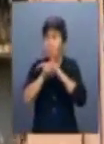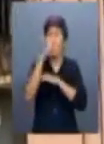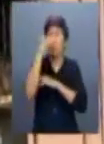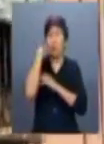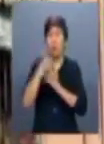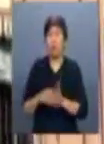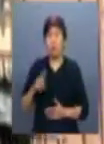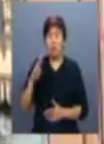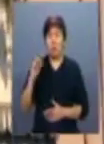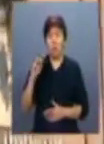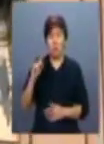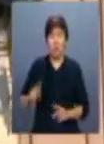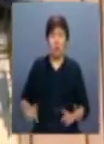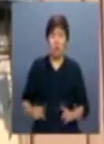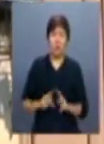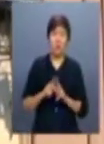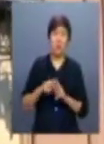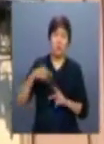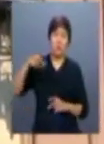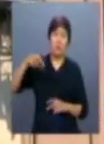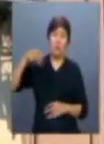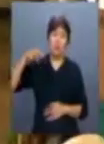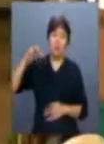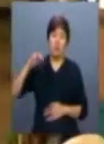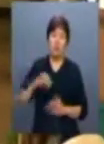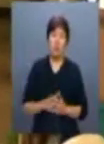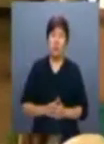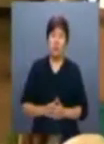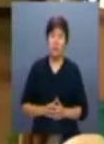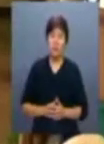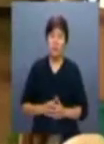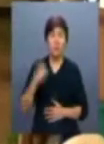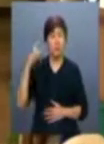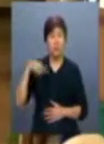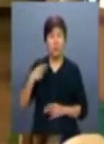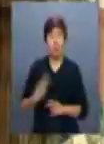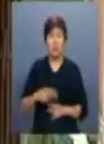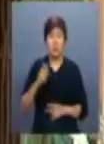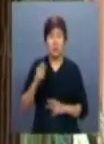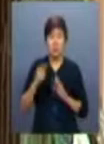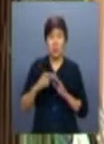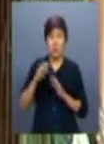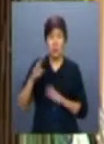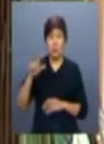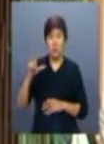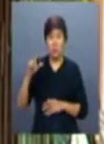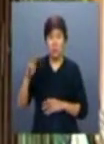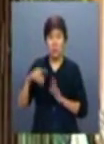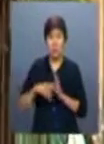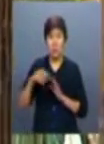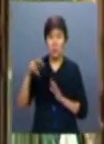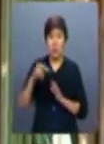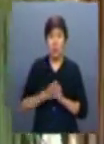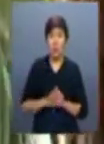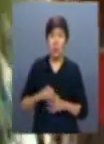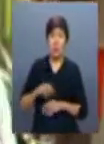รัฐมนตรีว่าการกระทรวงพัฒนาสังคมและความมั่นคงของมนุษย์พร้อมด้วยนางอุบลวรรณสืบยุบลรักษาการผู้ว่าการเคหะ